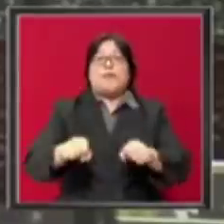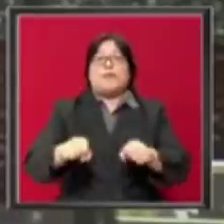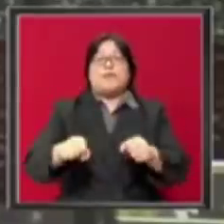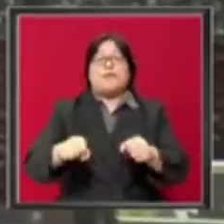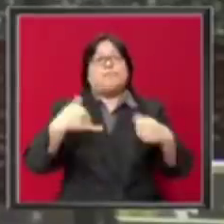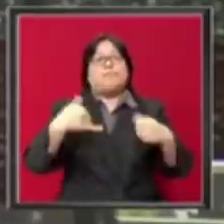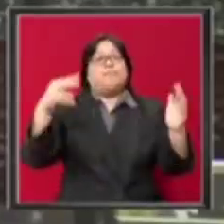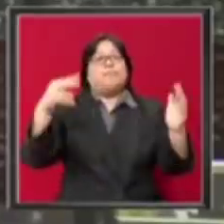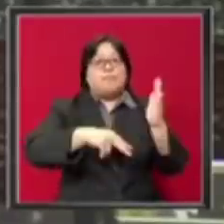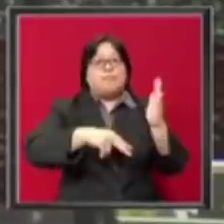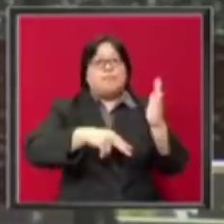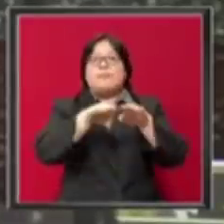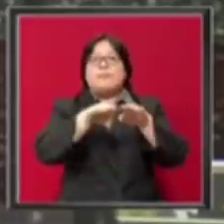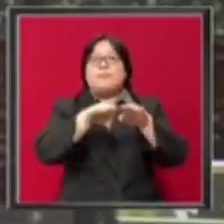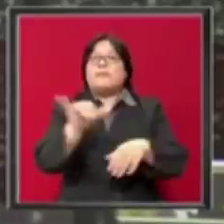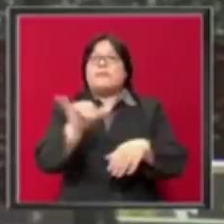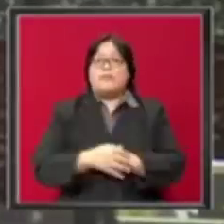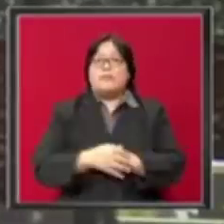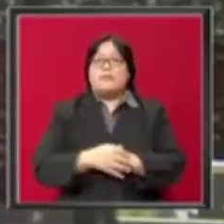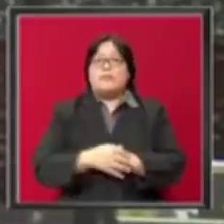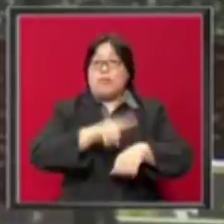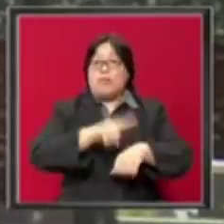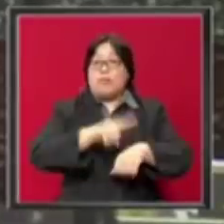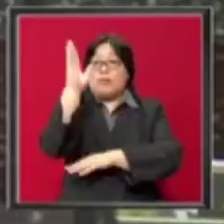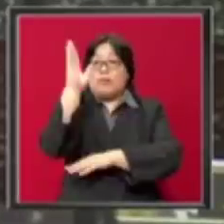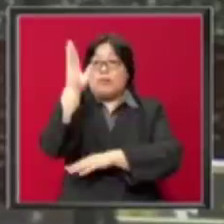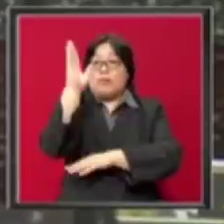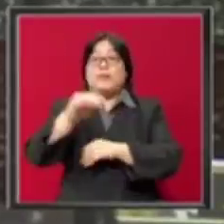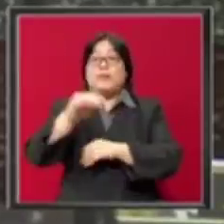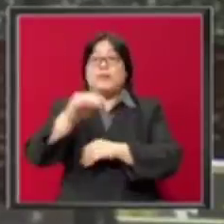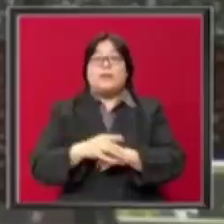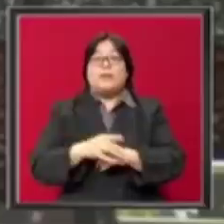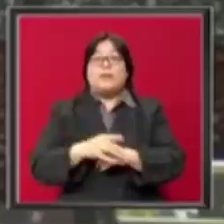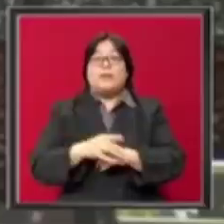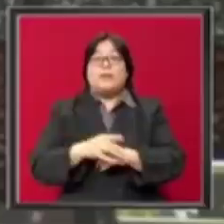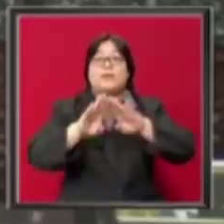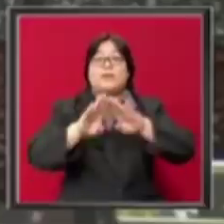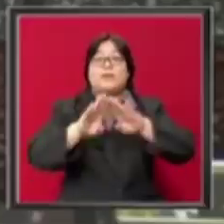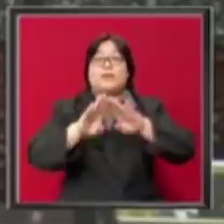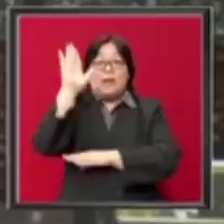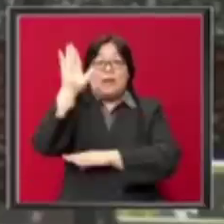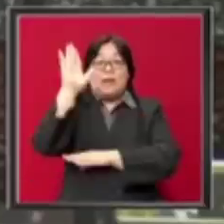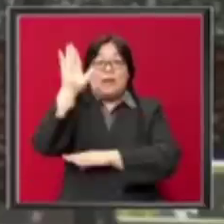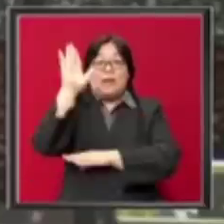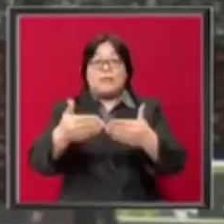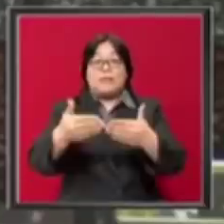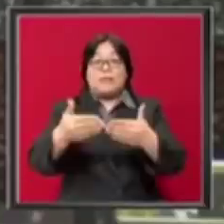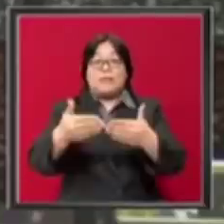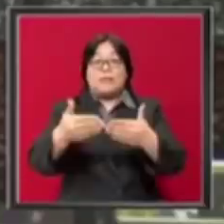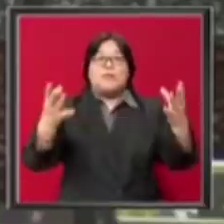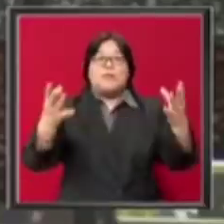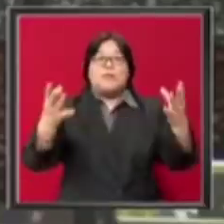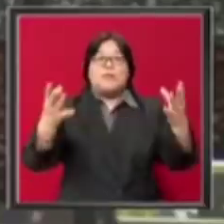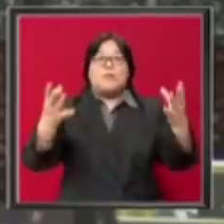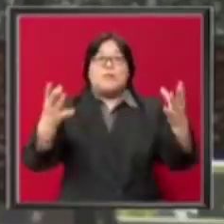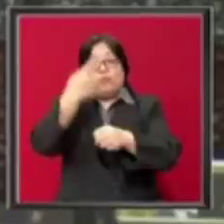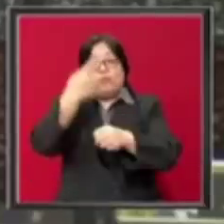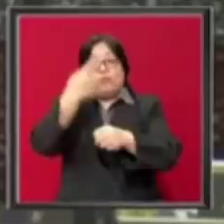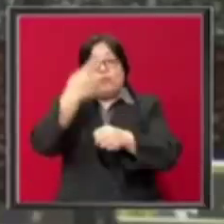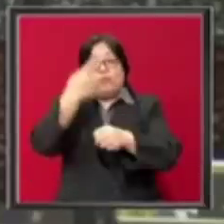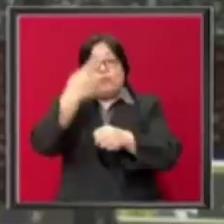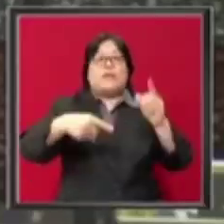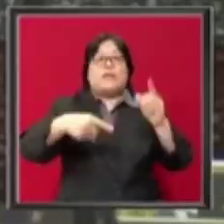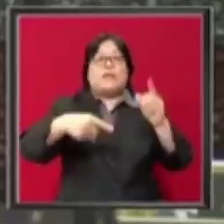tahu, ya, Nabi Muhammad SAW itu memulakan dengan memberi kebandingan bahawa di